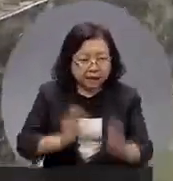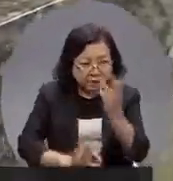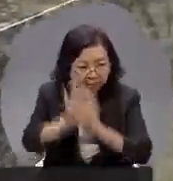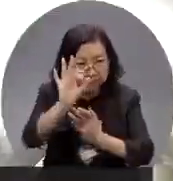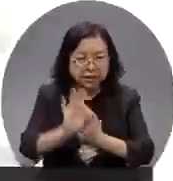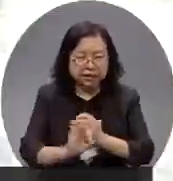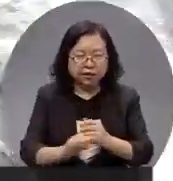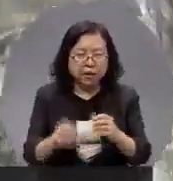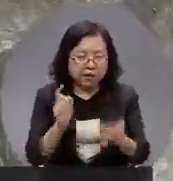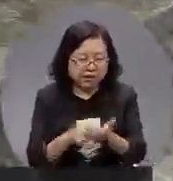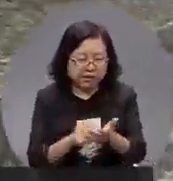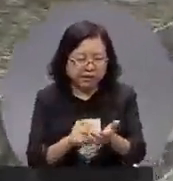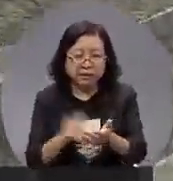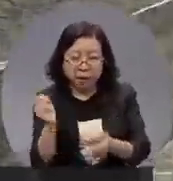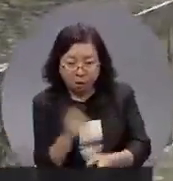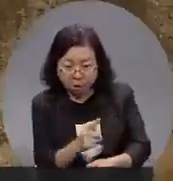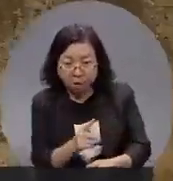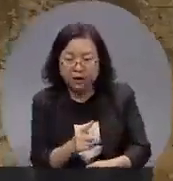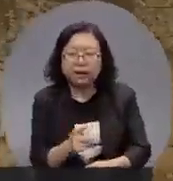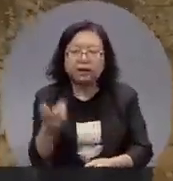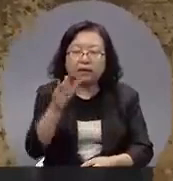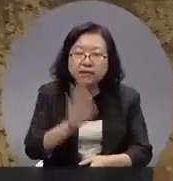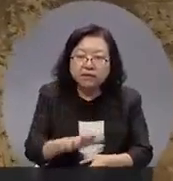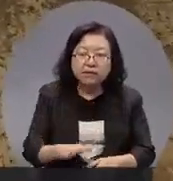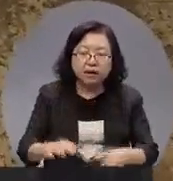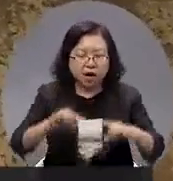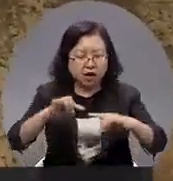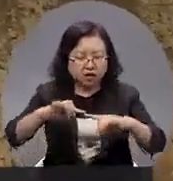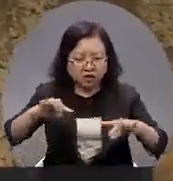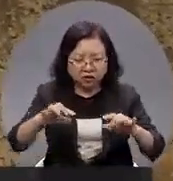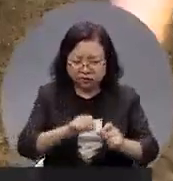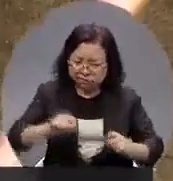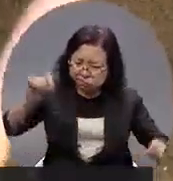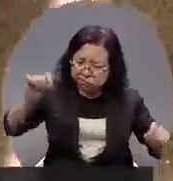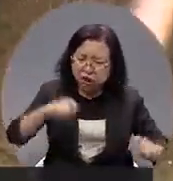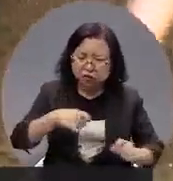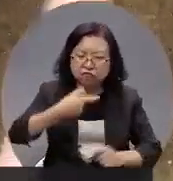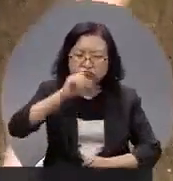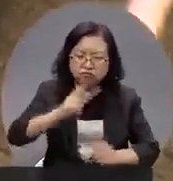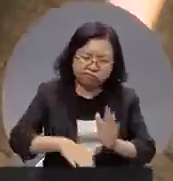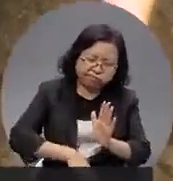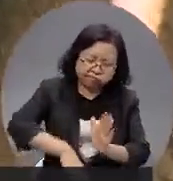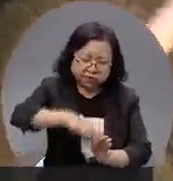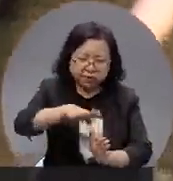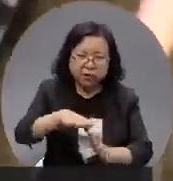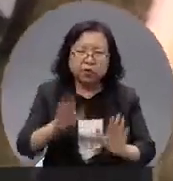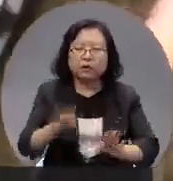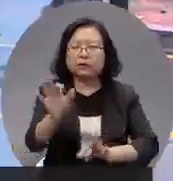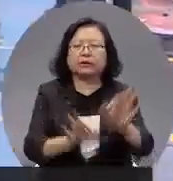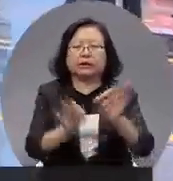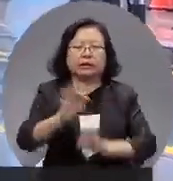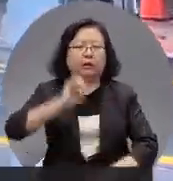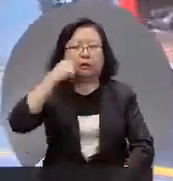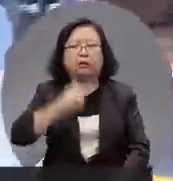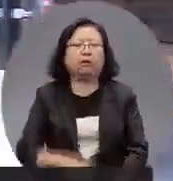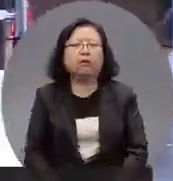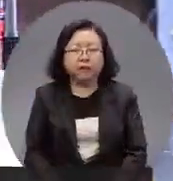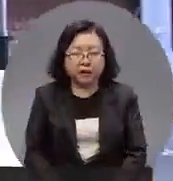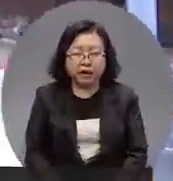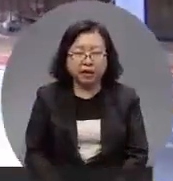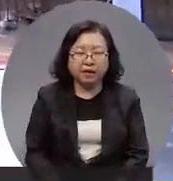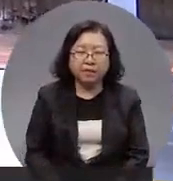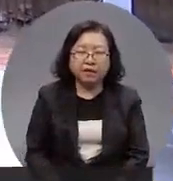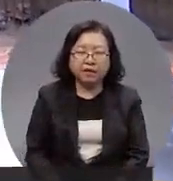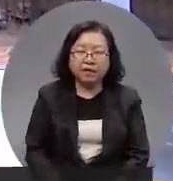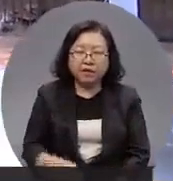불이 나게 달려왔지만 불판과 연결된 전선까지 물에 잠기면서 오늘 장사는 못하게 됐습니다. 주례사에서 술